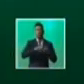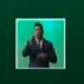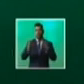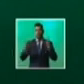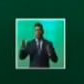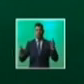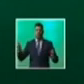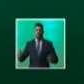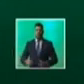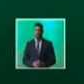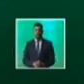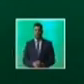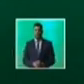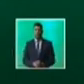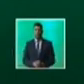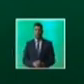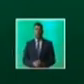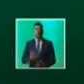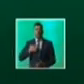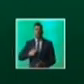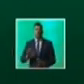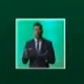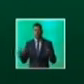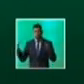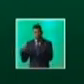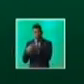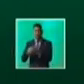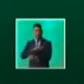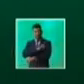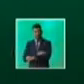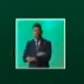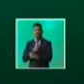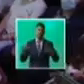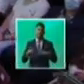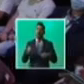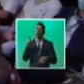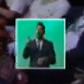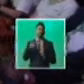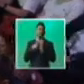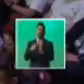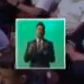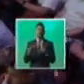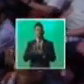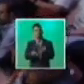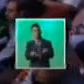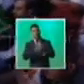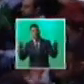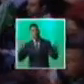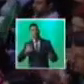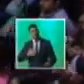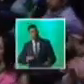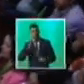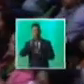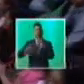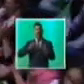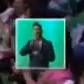εντολή. Αυτό όμως που πρότεινε, αυτό το οποίο συζητάει, είναι καταρχήν ότι θα πρέπει να δούμε τα αποτελέσματα των εκλογών για να